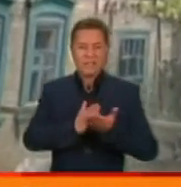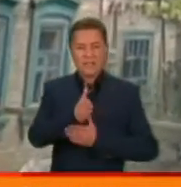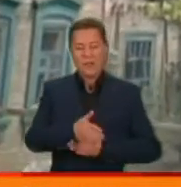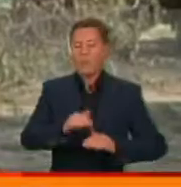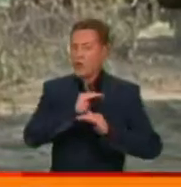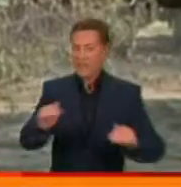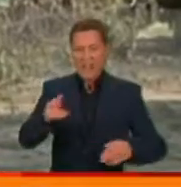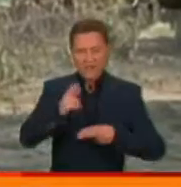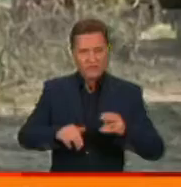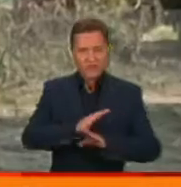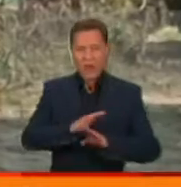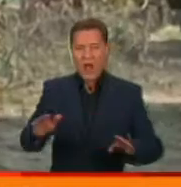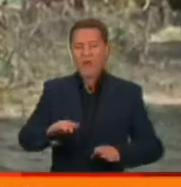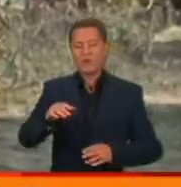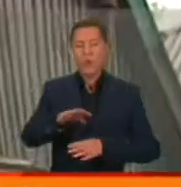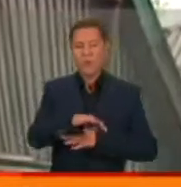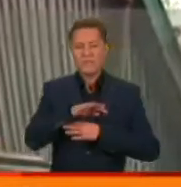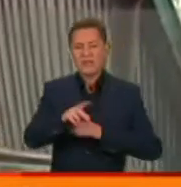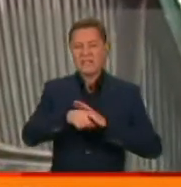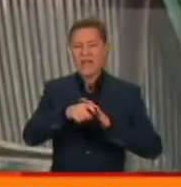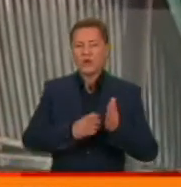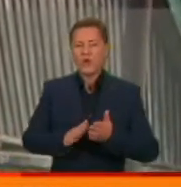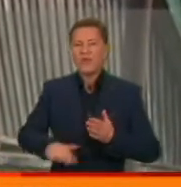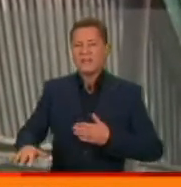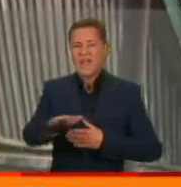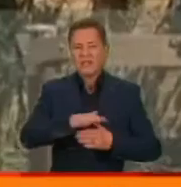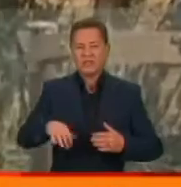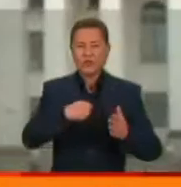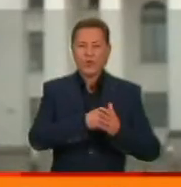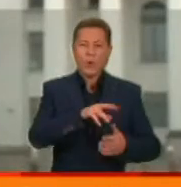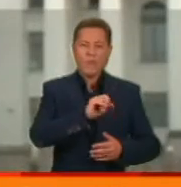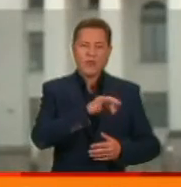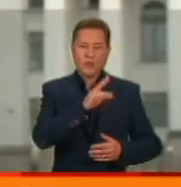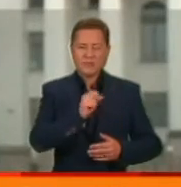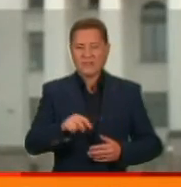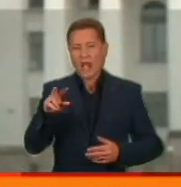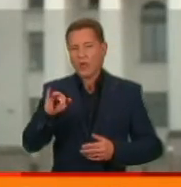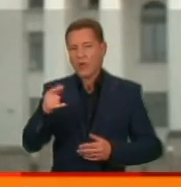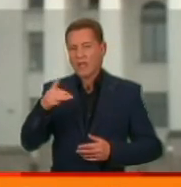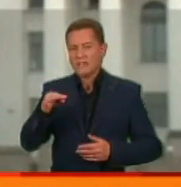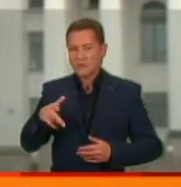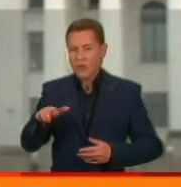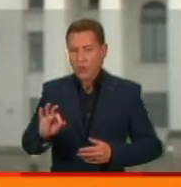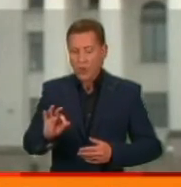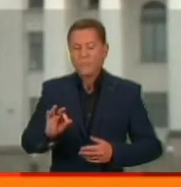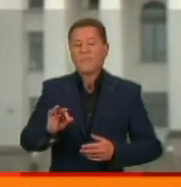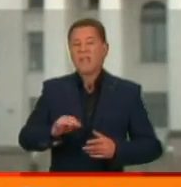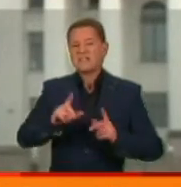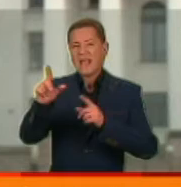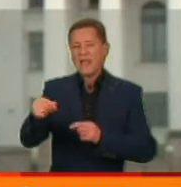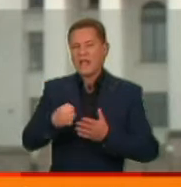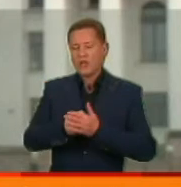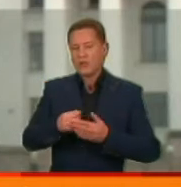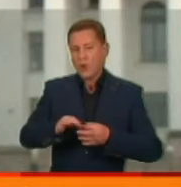і на Донеччині з гранатометів ворога тив на підступах до Майорська та Луганського. Ми ж сьогодні заїхали трохи далі за Авдіївку.